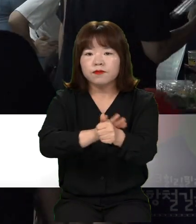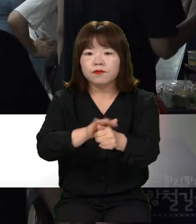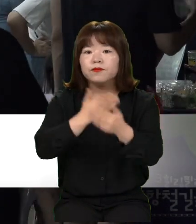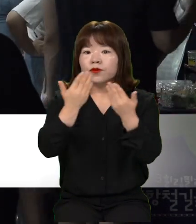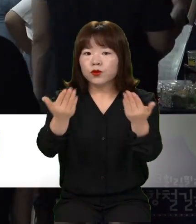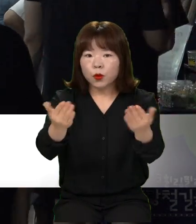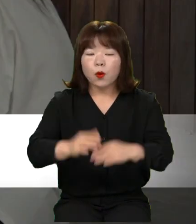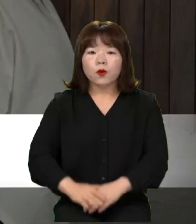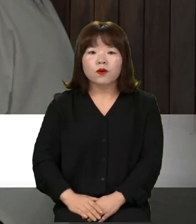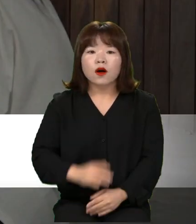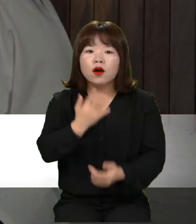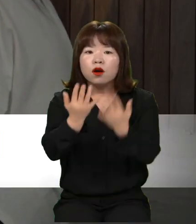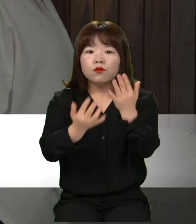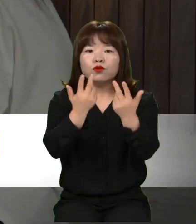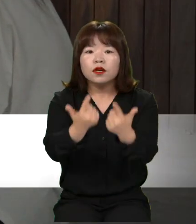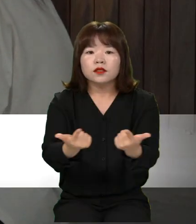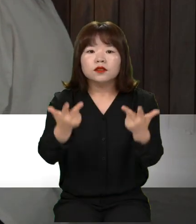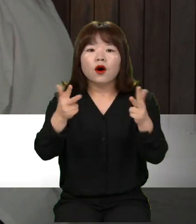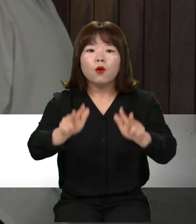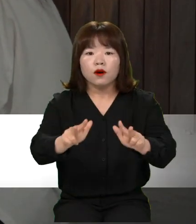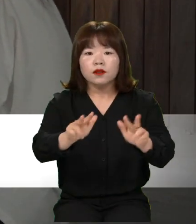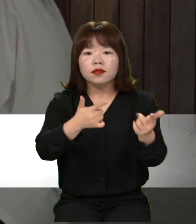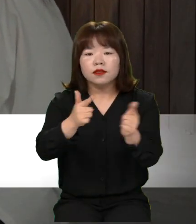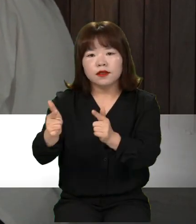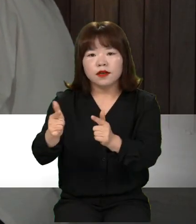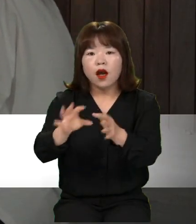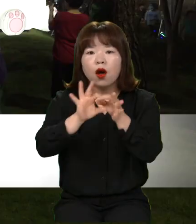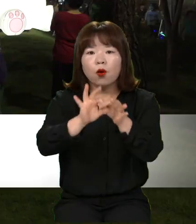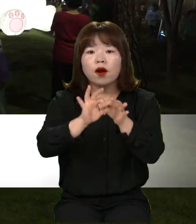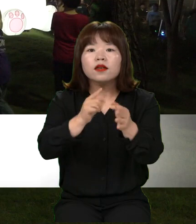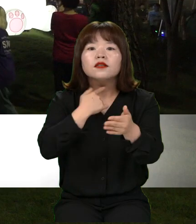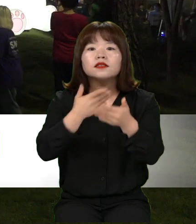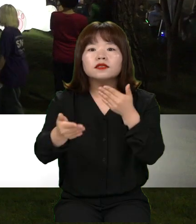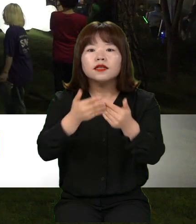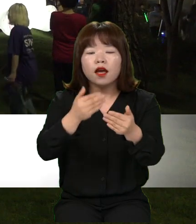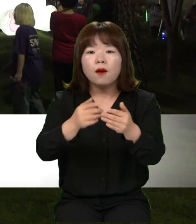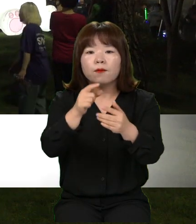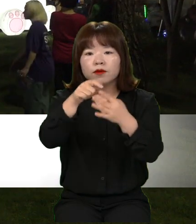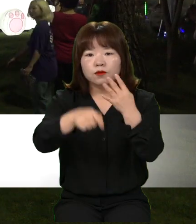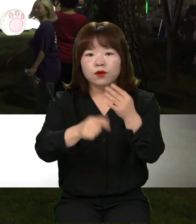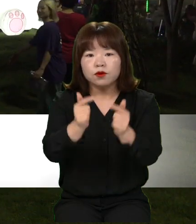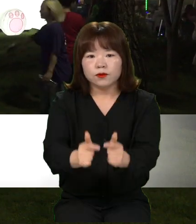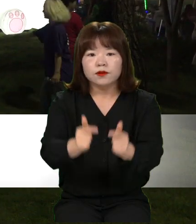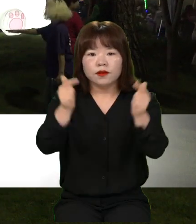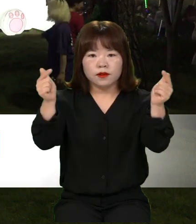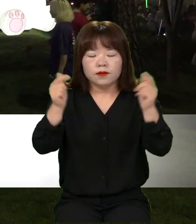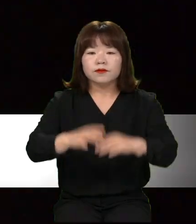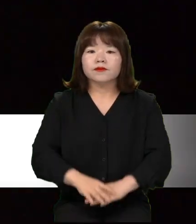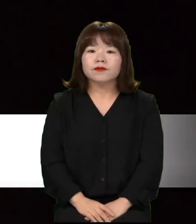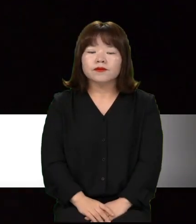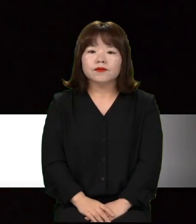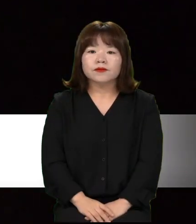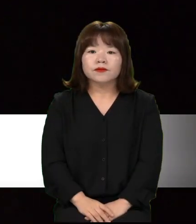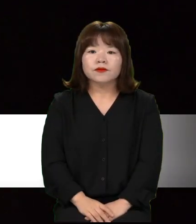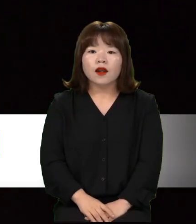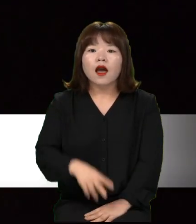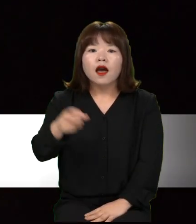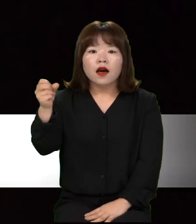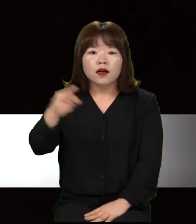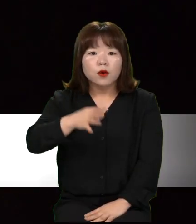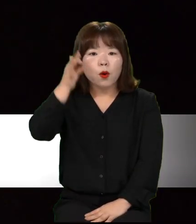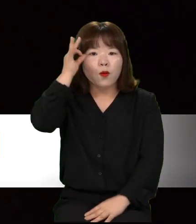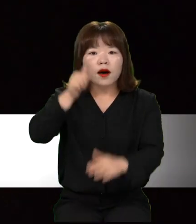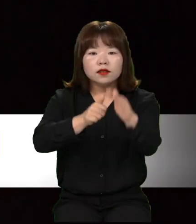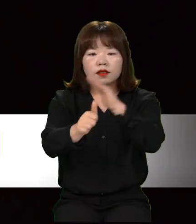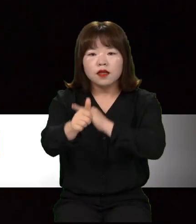방문객들의 편의를 챙겼고 불의 정원 내 컷 사진 등 관련 체험 콘텐츠를 추가해 상징성을 높였습니다